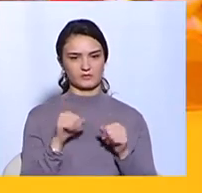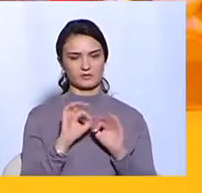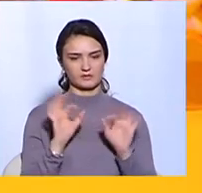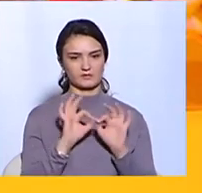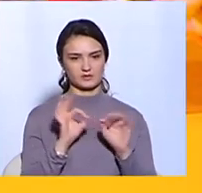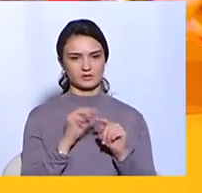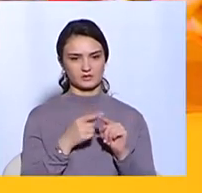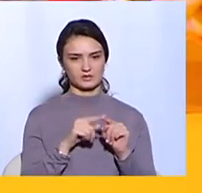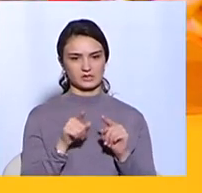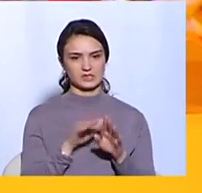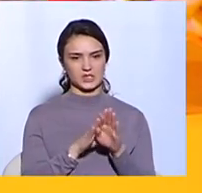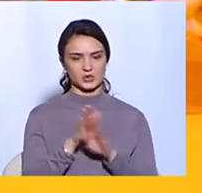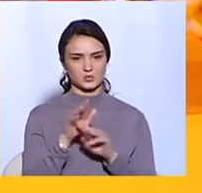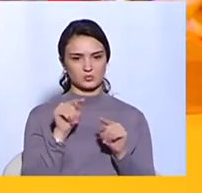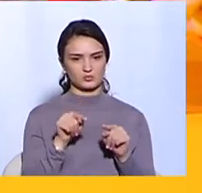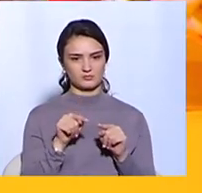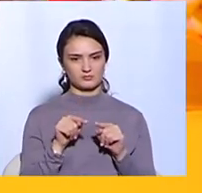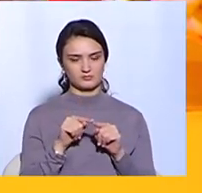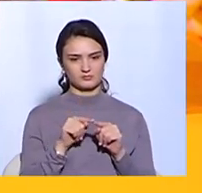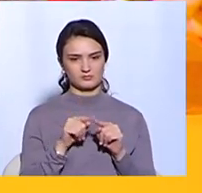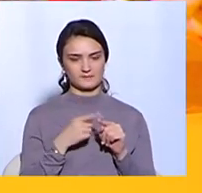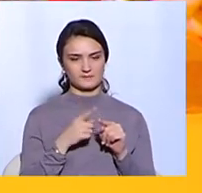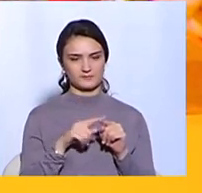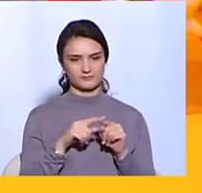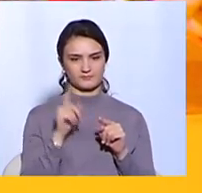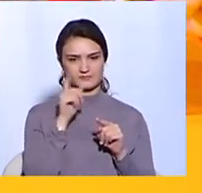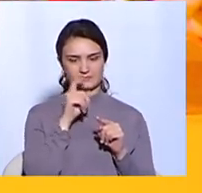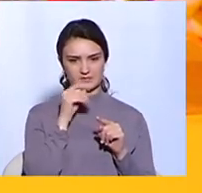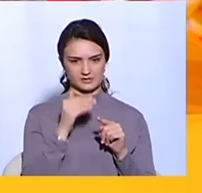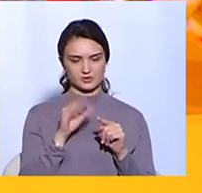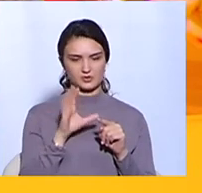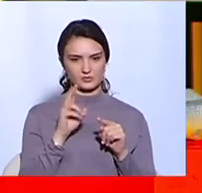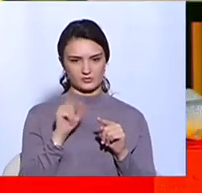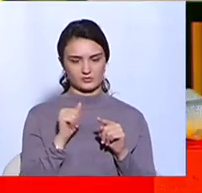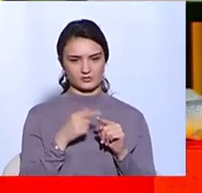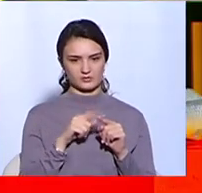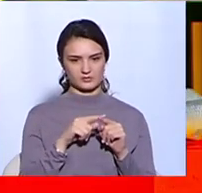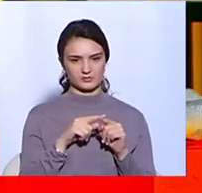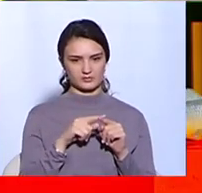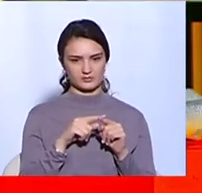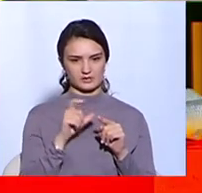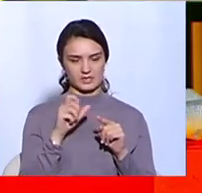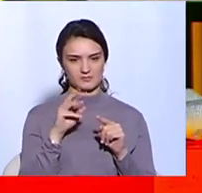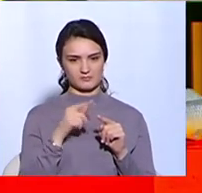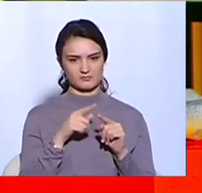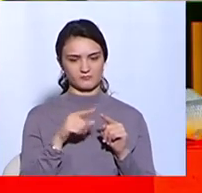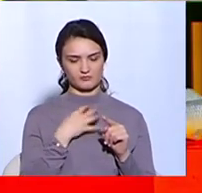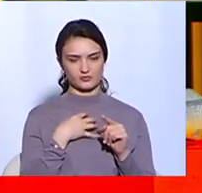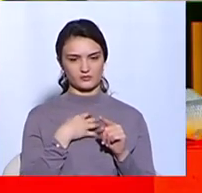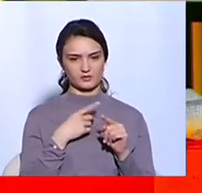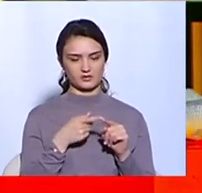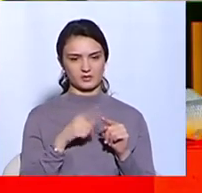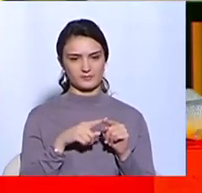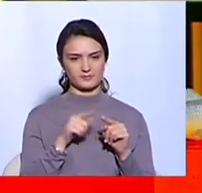ისინი ასრულებენ კონსერვანტების როლს, ძმარი, სოდა. ანუ სოდა ემულგატორის როლს ასრულებს,